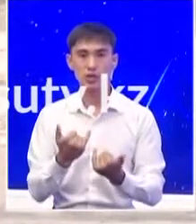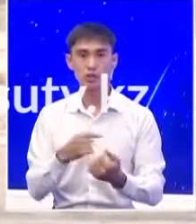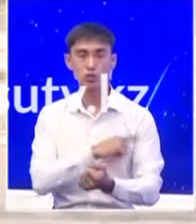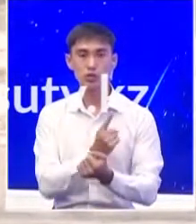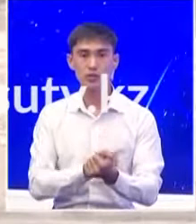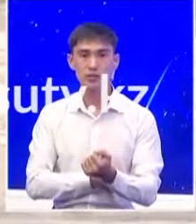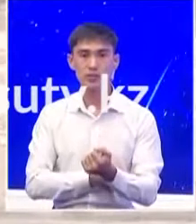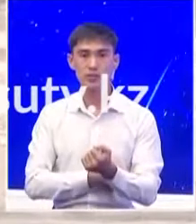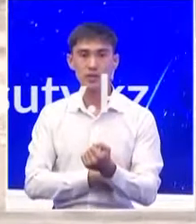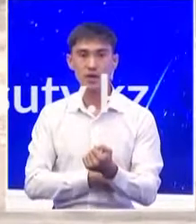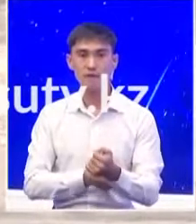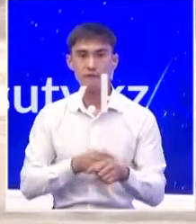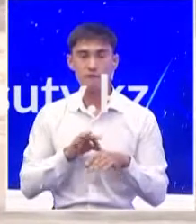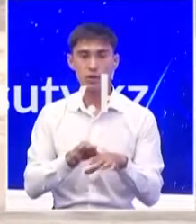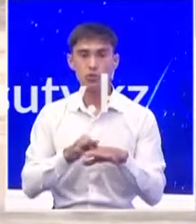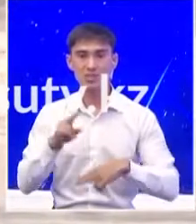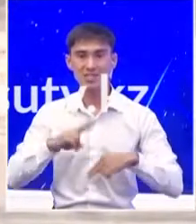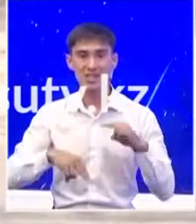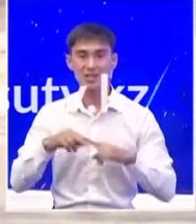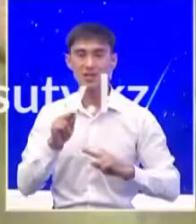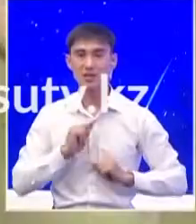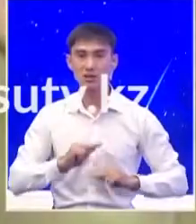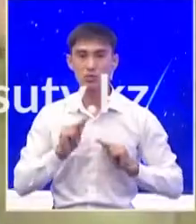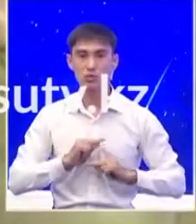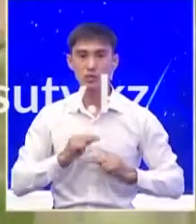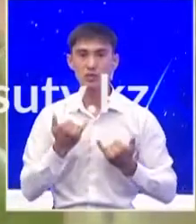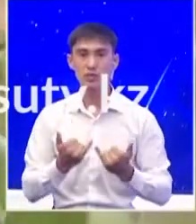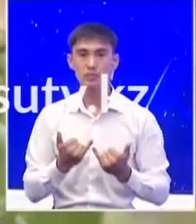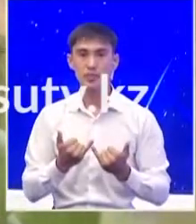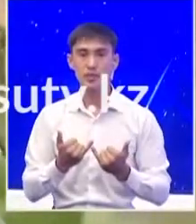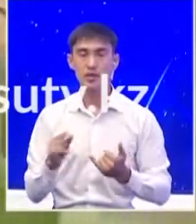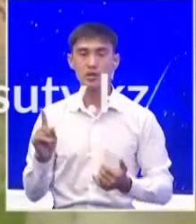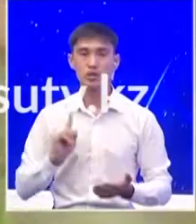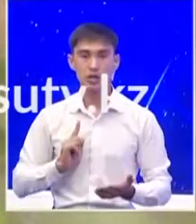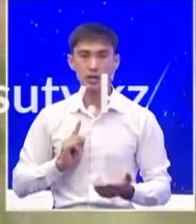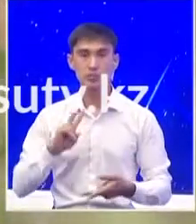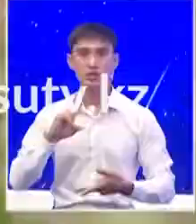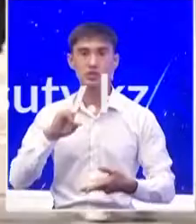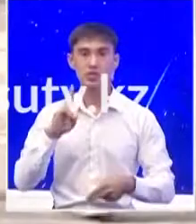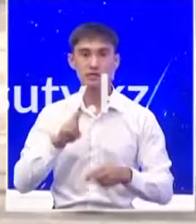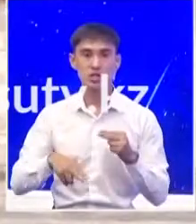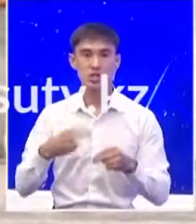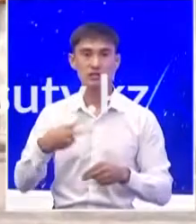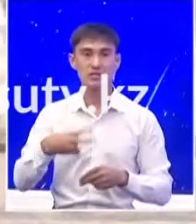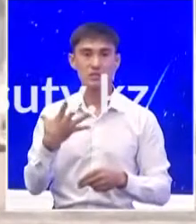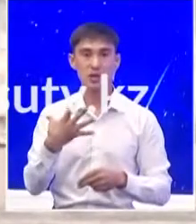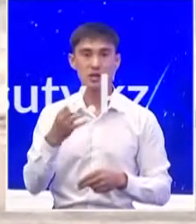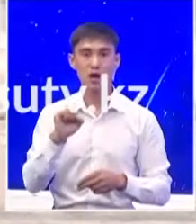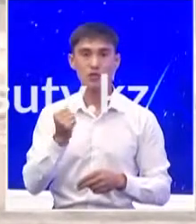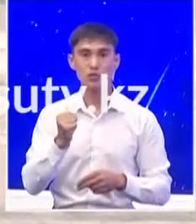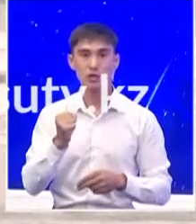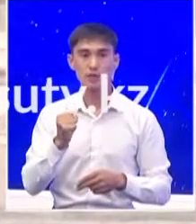усиленно ведутся строительные работы. Теперь ожидаем завершения 25